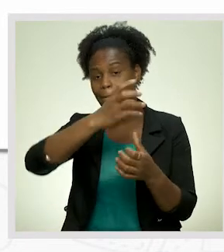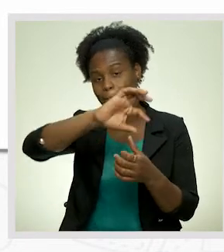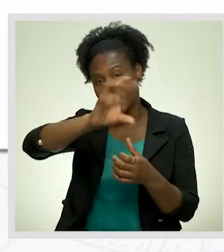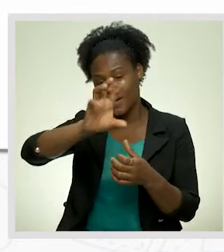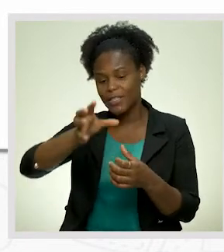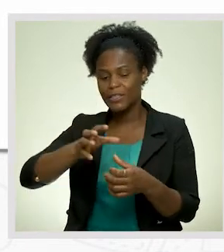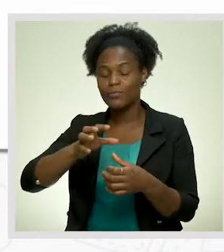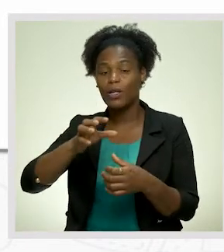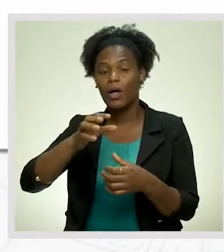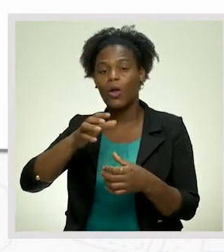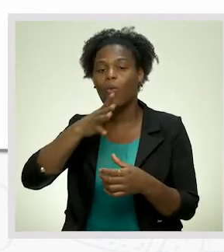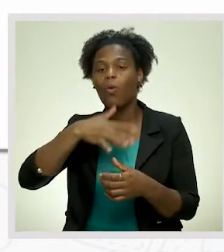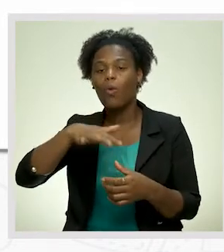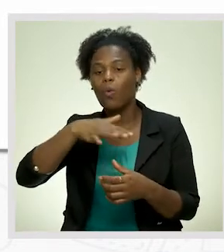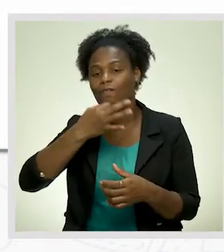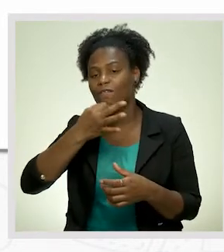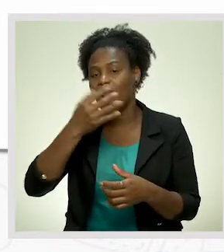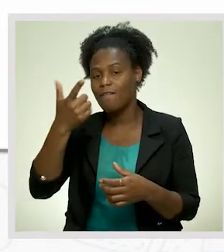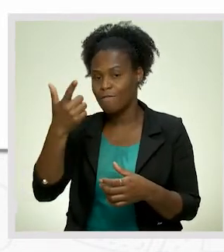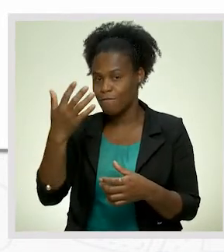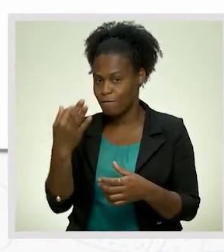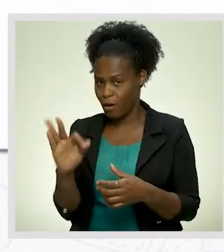pays dont on parle le